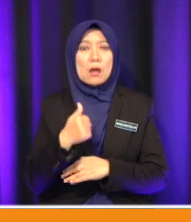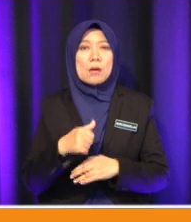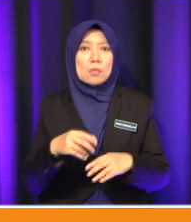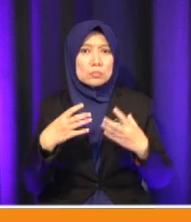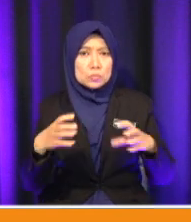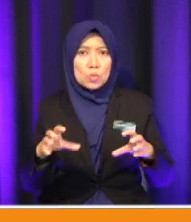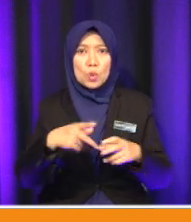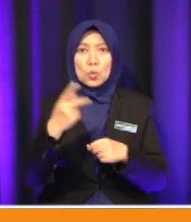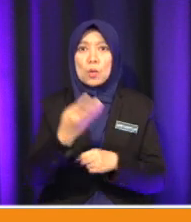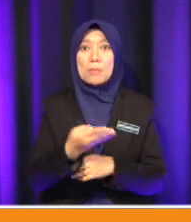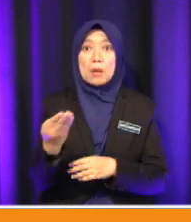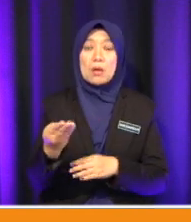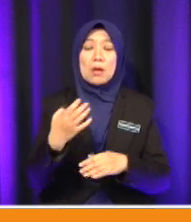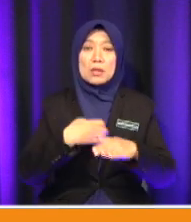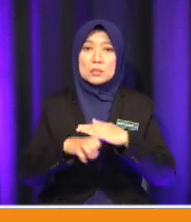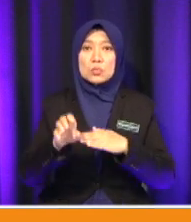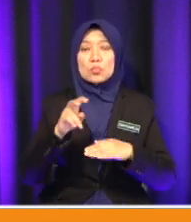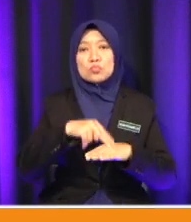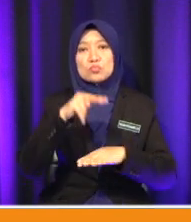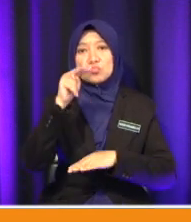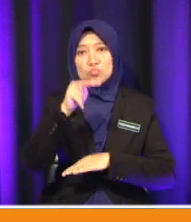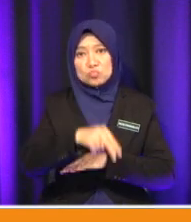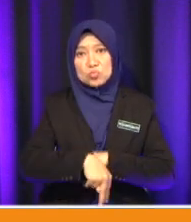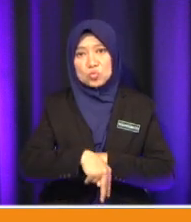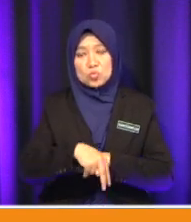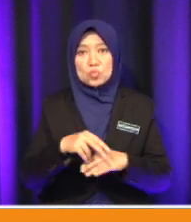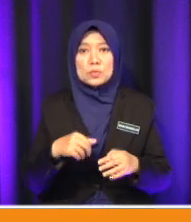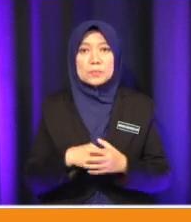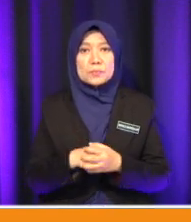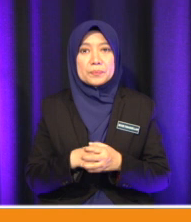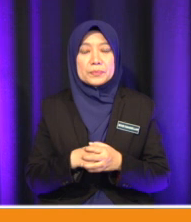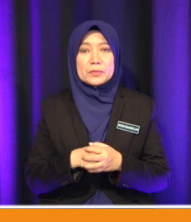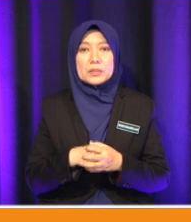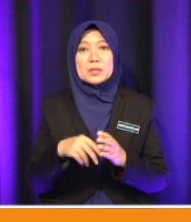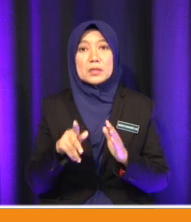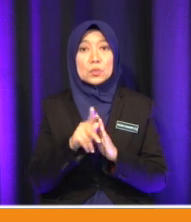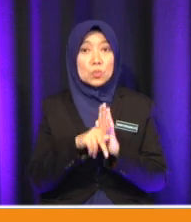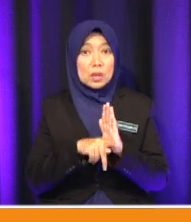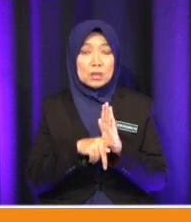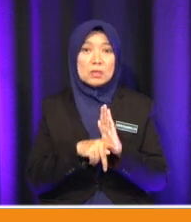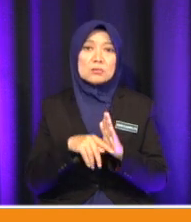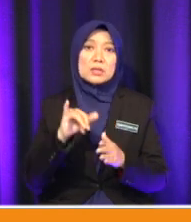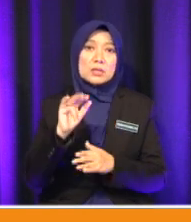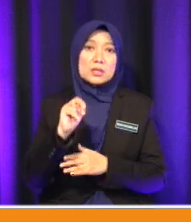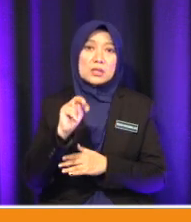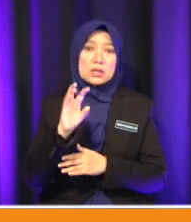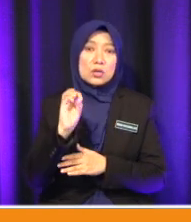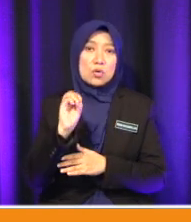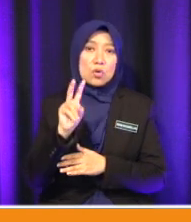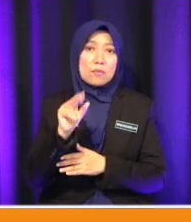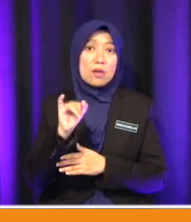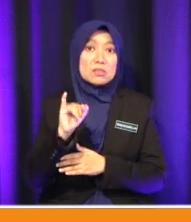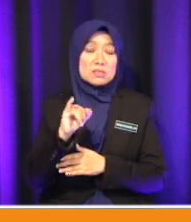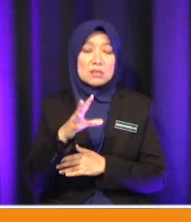ekspor menurun akhir sekali ialah kekurangan Inovasi dan activity r&d Maksudnya di